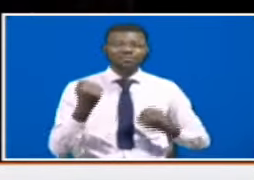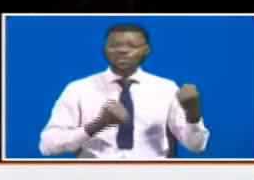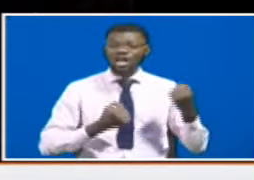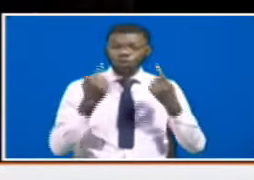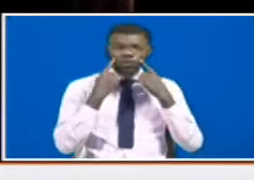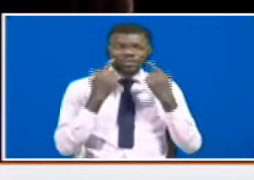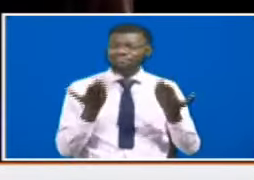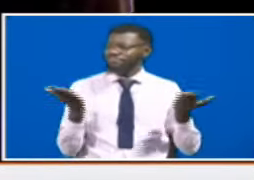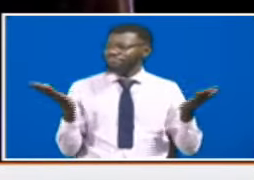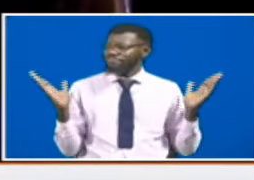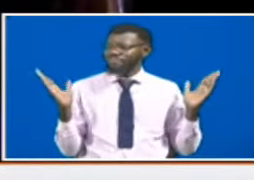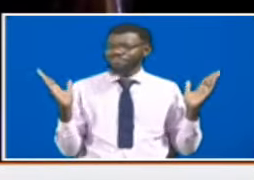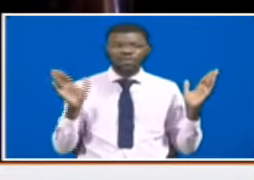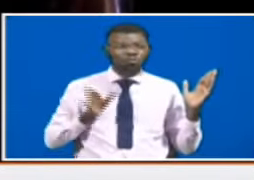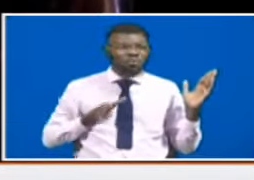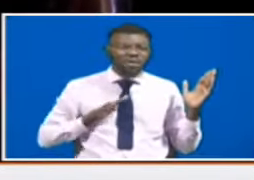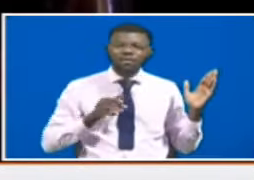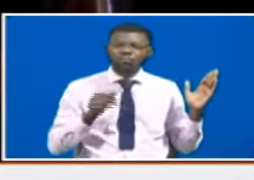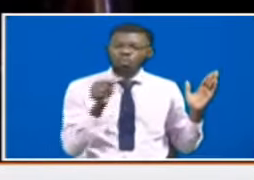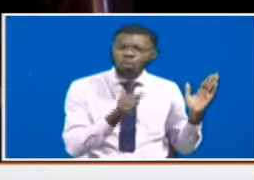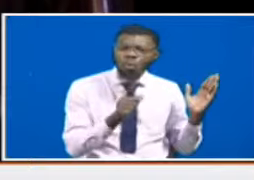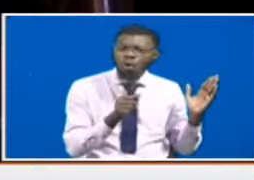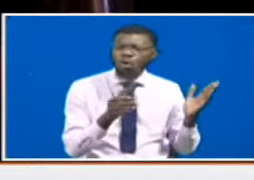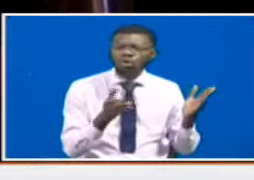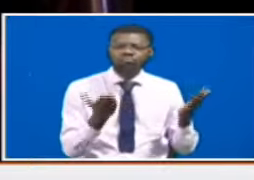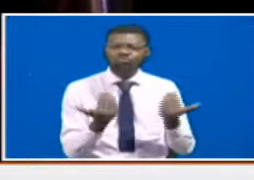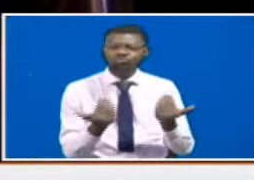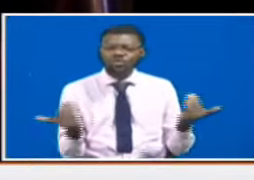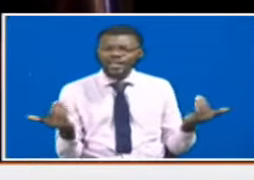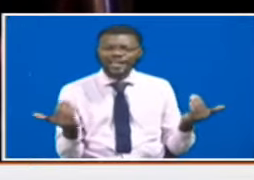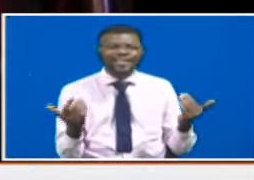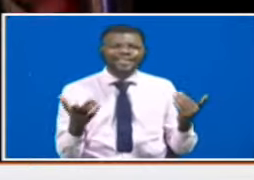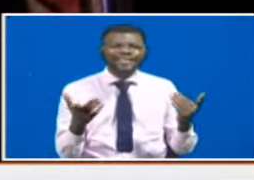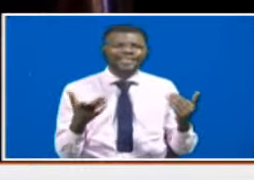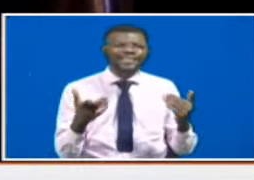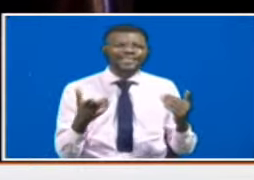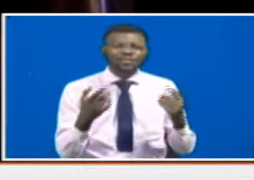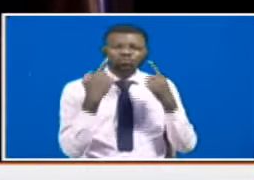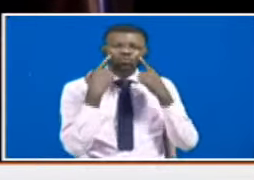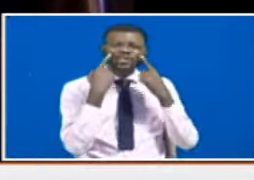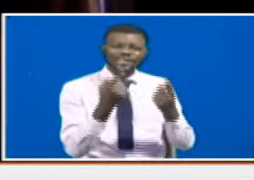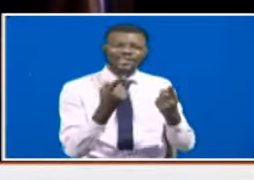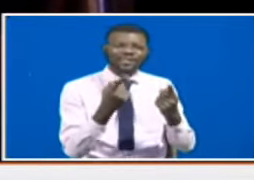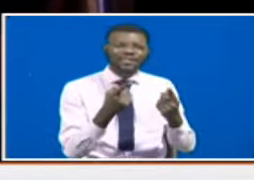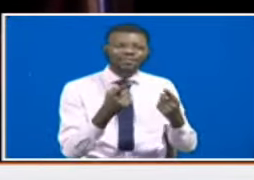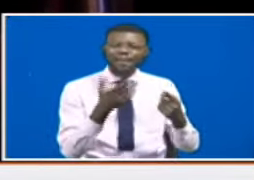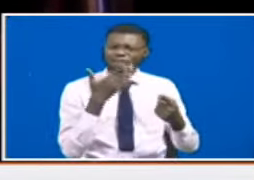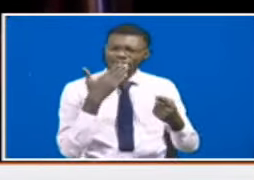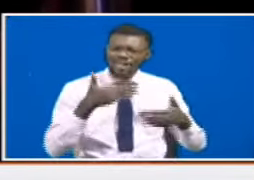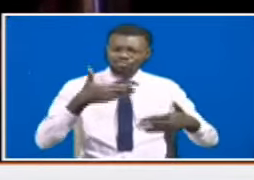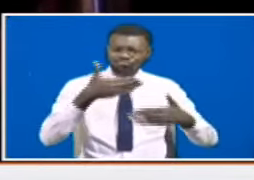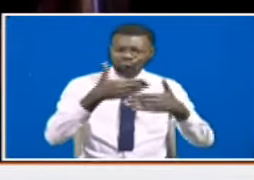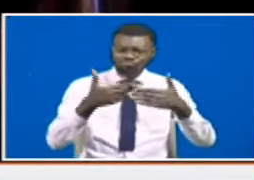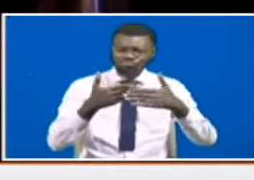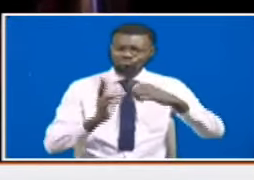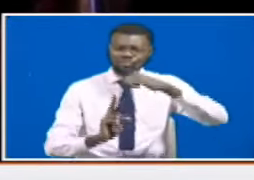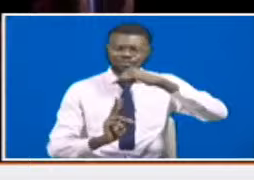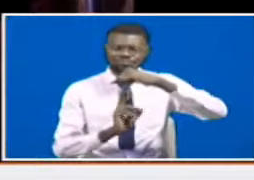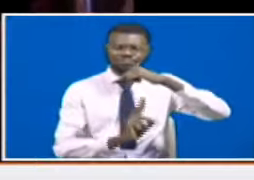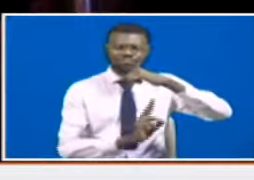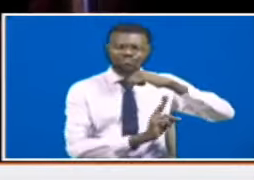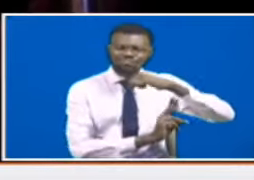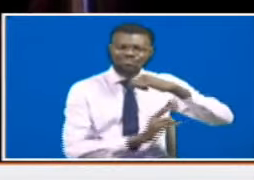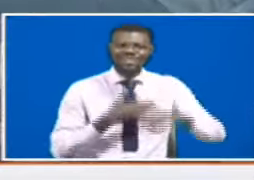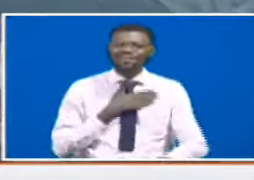tafadhali. Angalia wote, ni wasea na wamama na vijana. Tunajitafutia tafadhali. Tunaomba mtu tafutie hata kadaraja kidogo tafadhali, tumtusaidie.